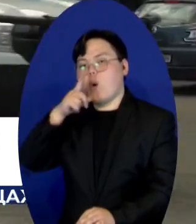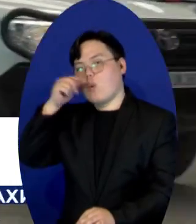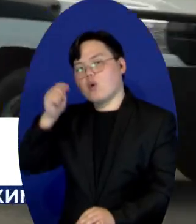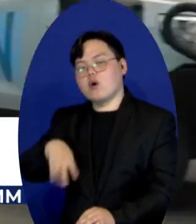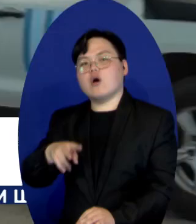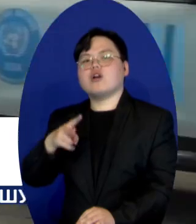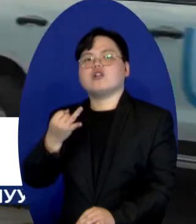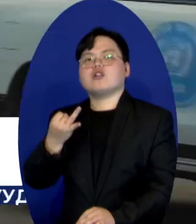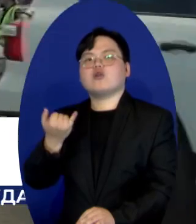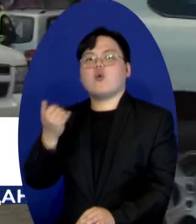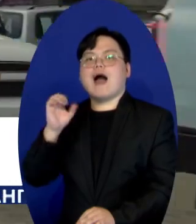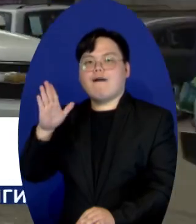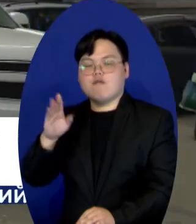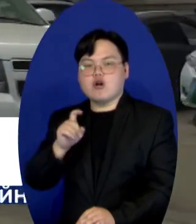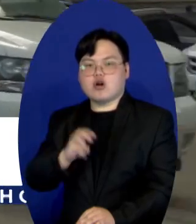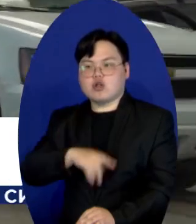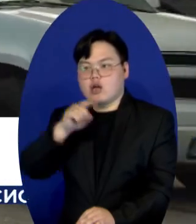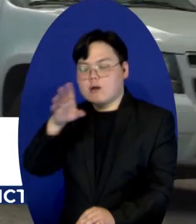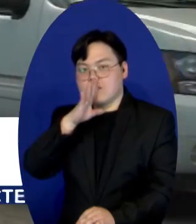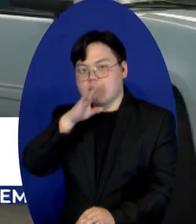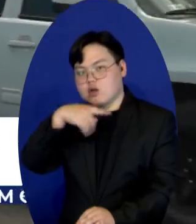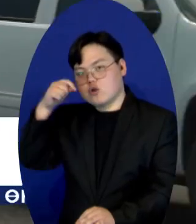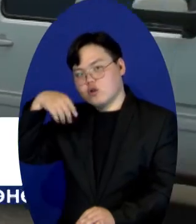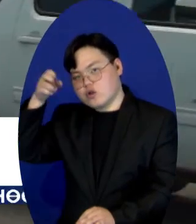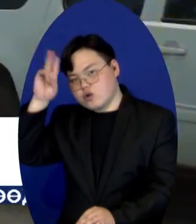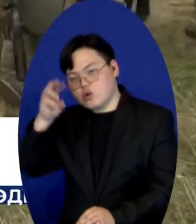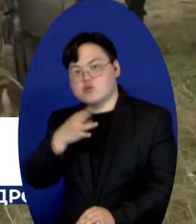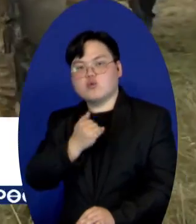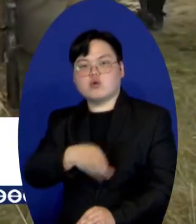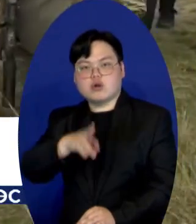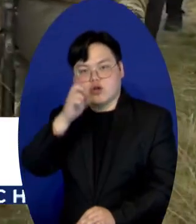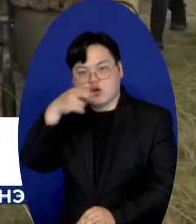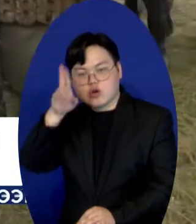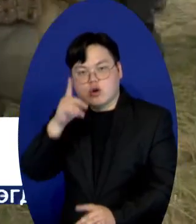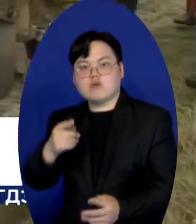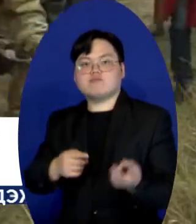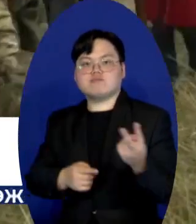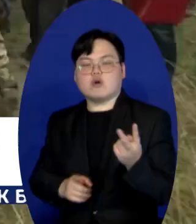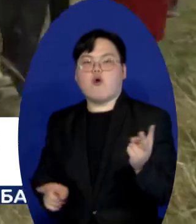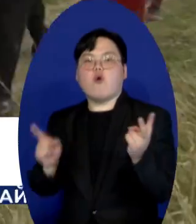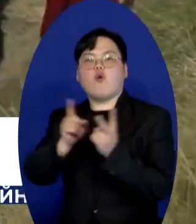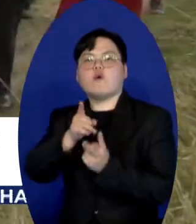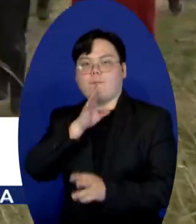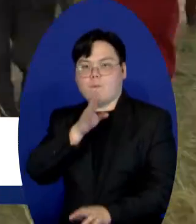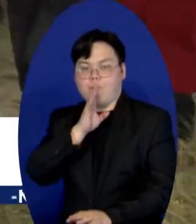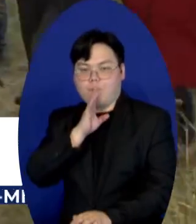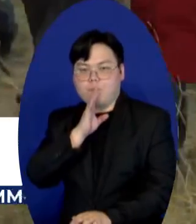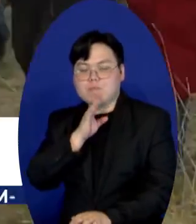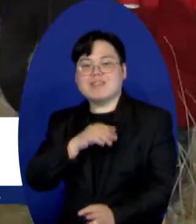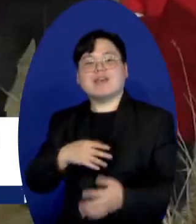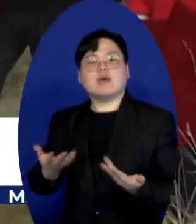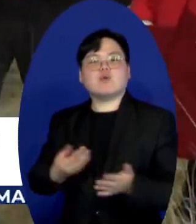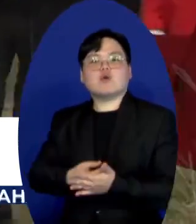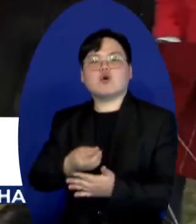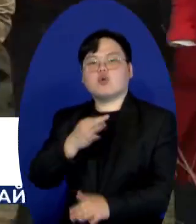Львов хотод хүрэлцэн очиж ерхийлэгч Владимир Зеленский болон Түркийн ерхийлэгч Режеп Тайп Эрдоган нартай уулзсан байна. Талуудын